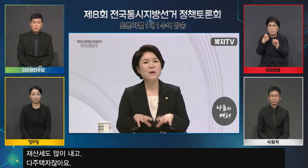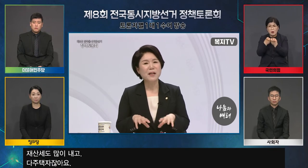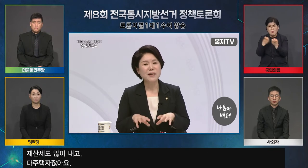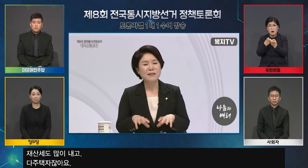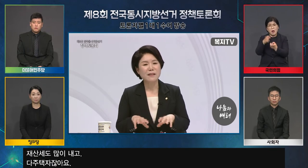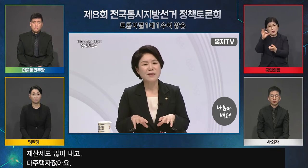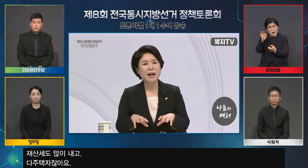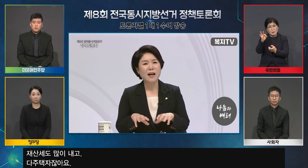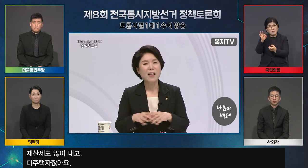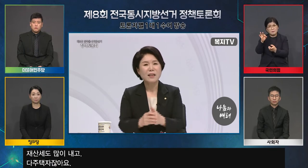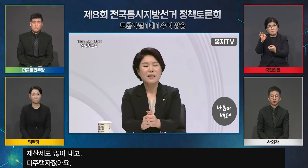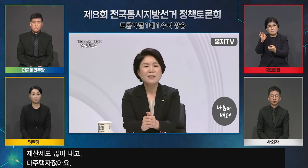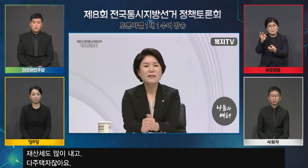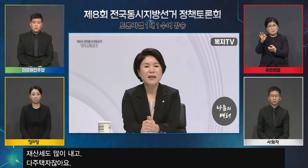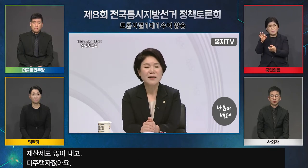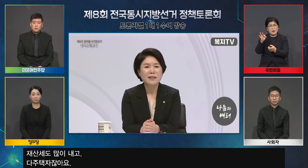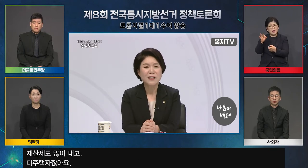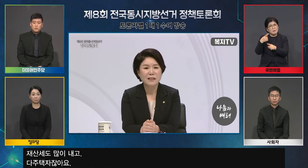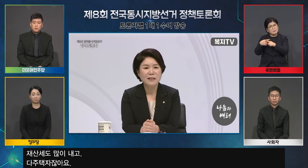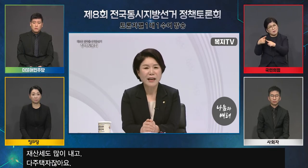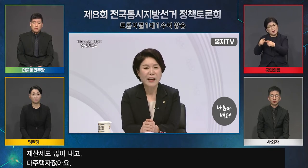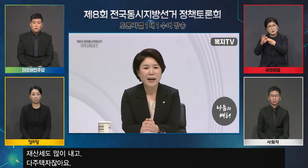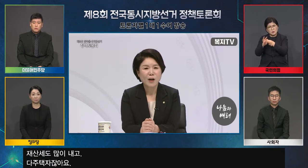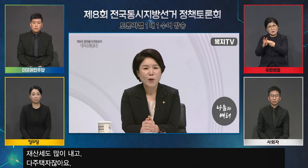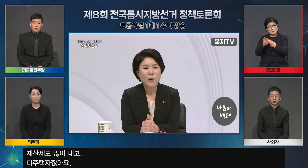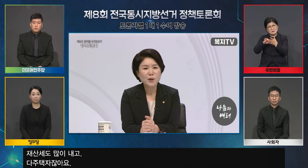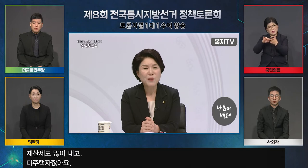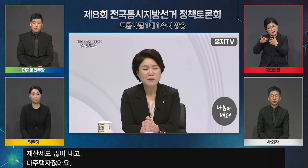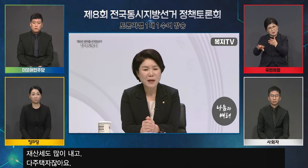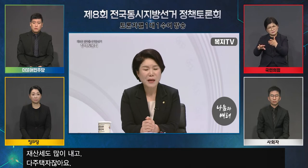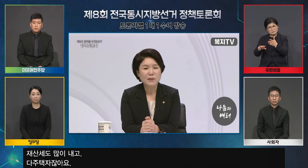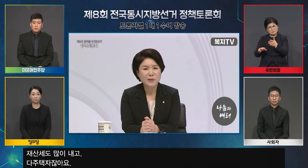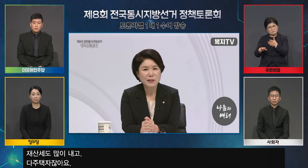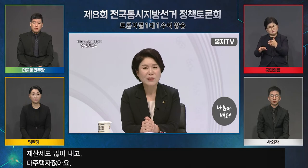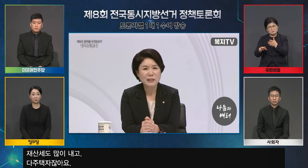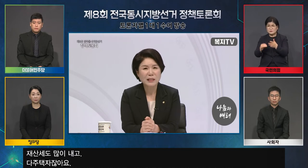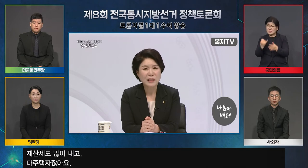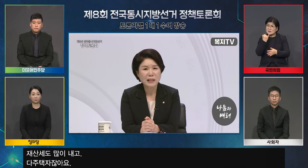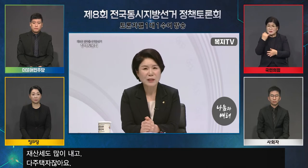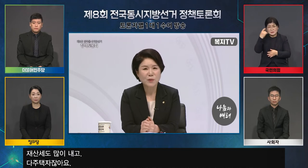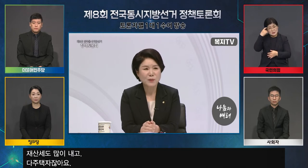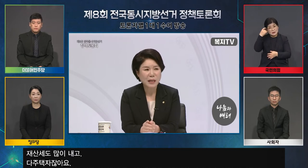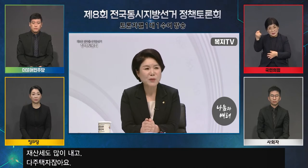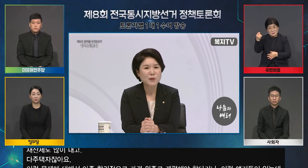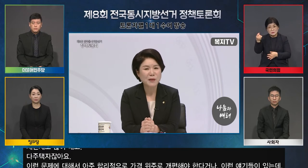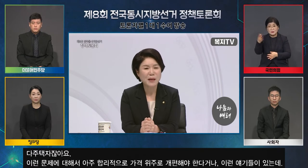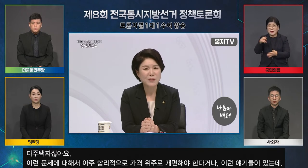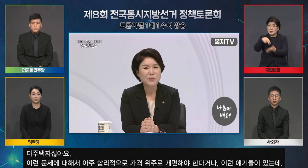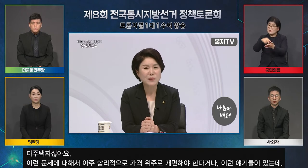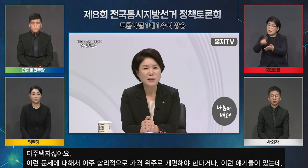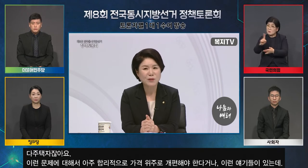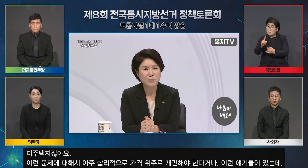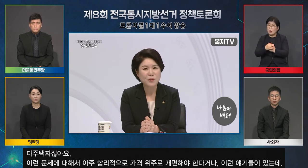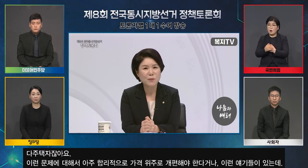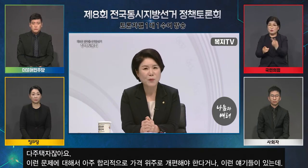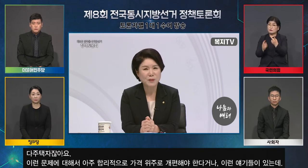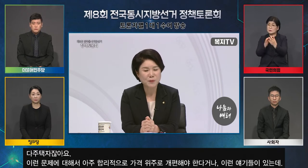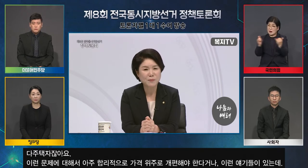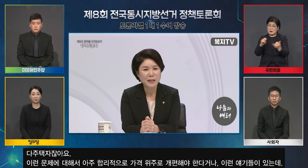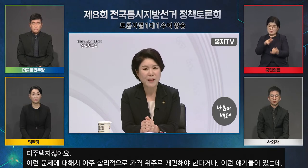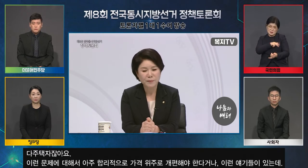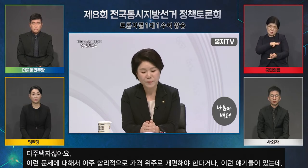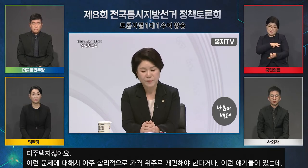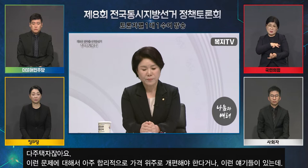위주로 개편해야 된다거나 이런 얘기들이 있는데 홍 의원님 생각은 어떠신지 또 장 의원님 생각은 어떠신지 좀